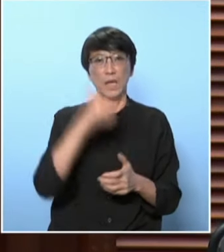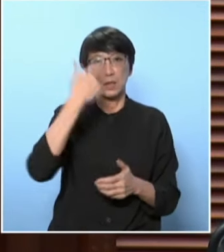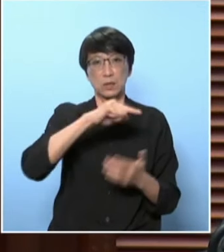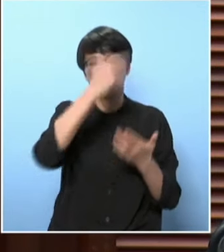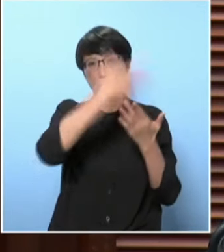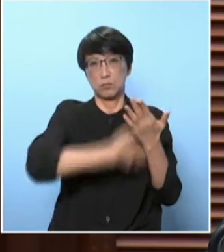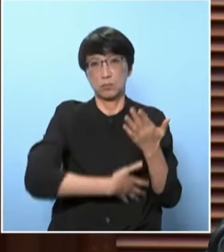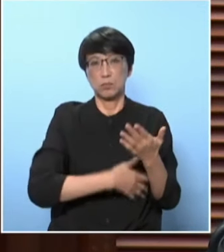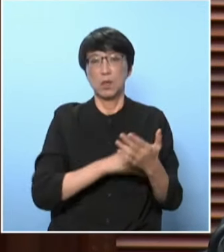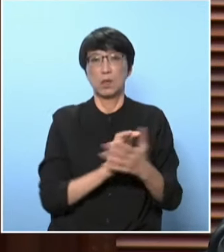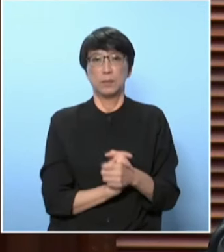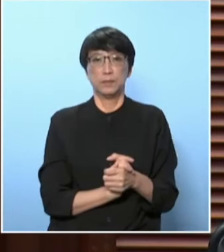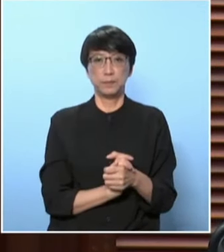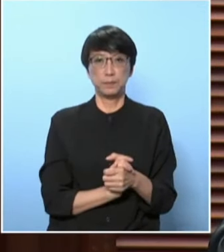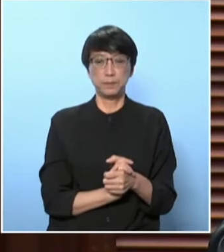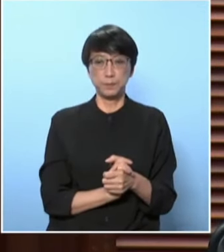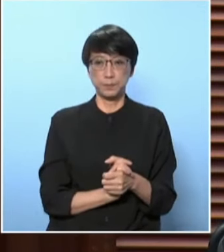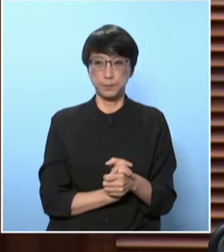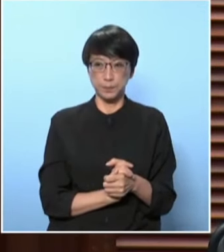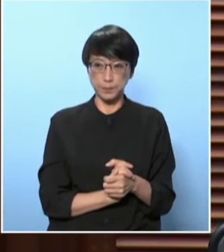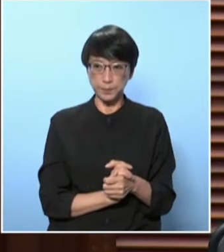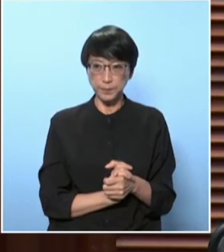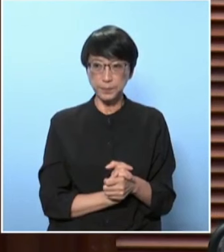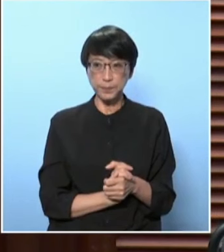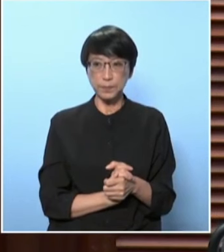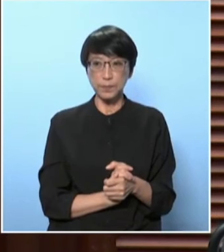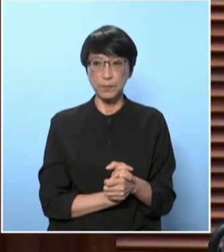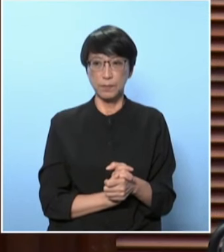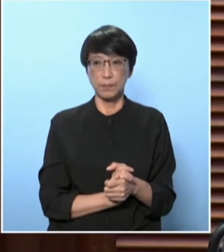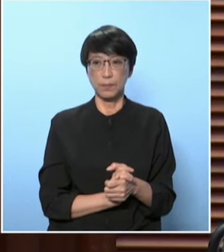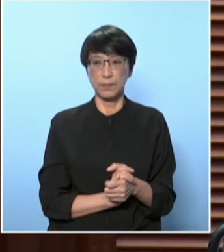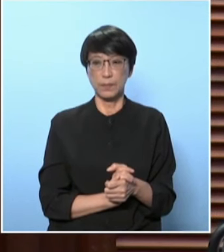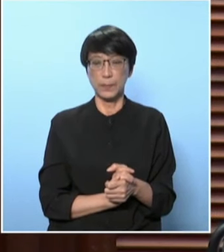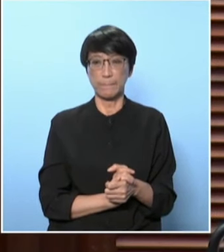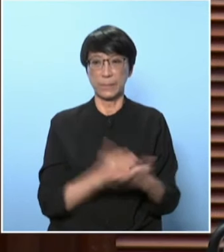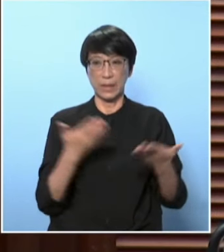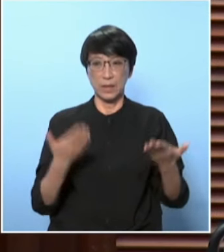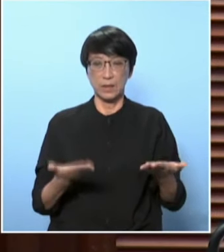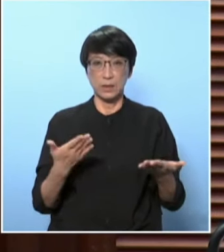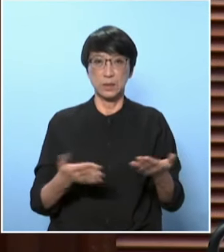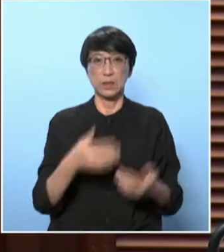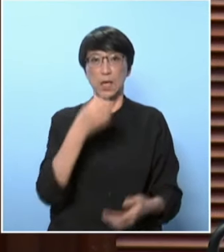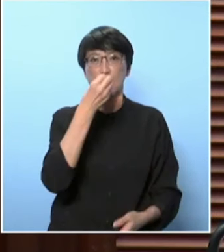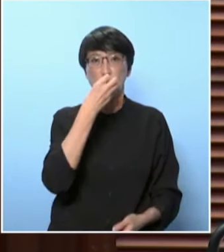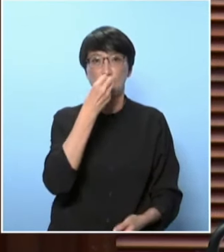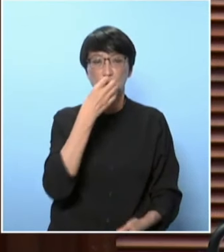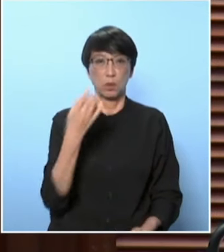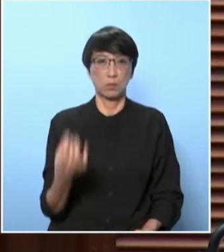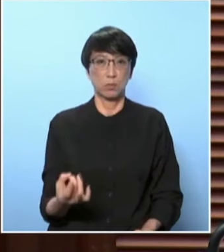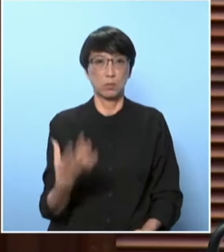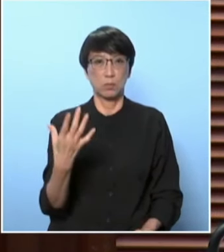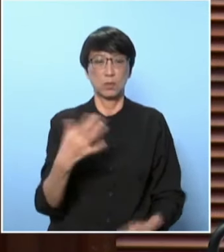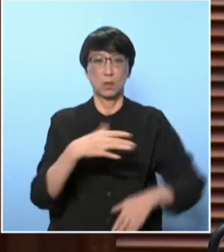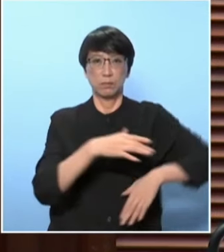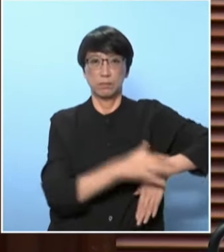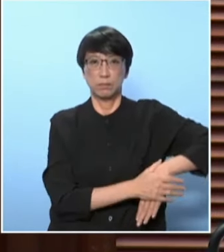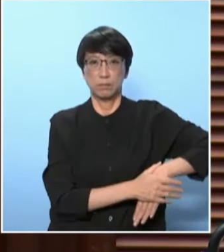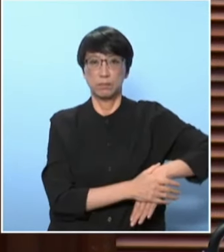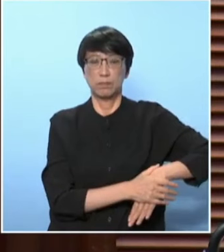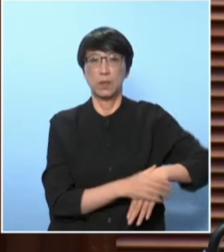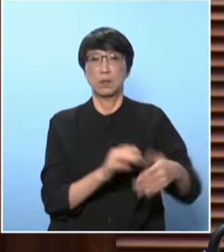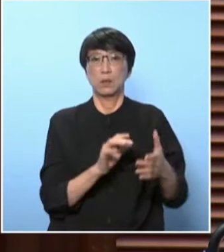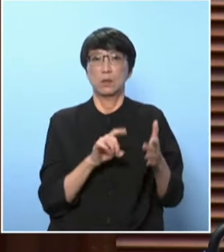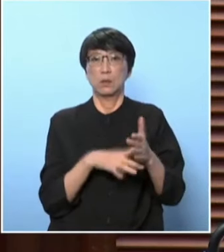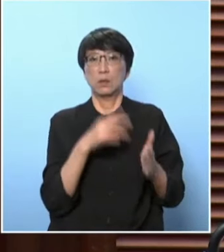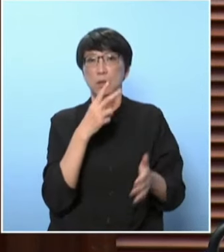策。至於你話現在仍然喺本地擁有嗰啲咧，我哋相